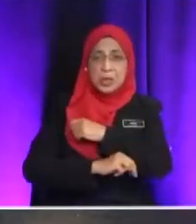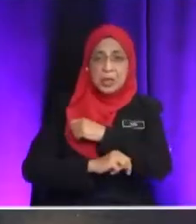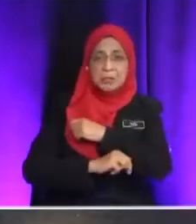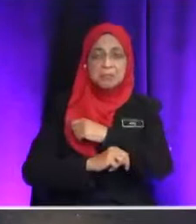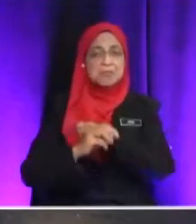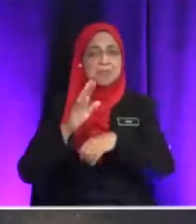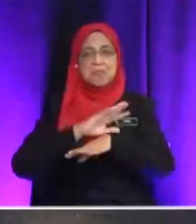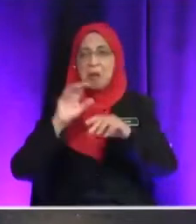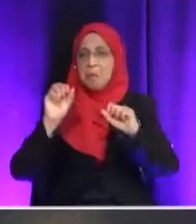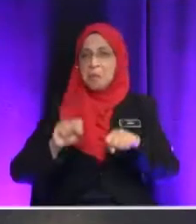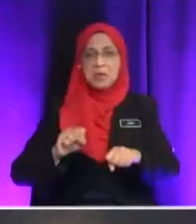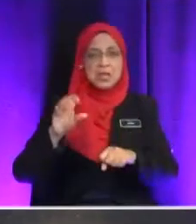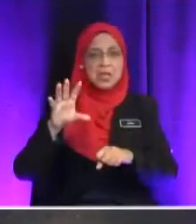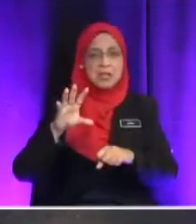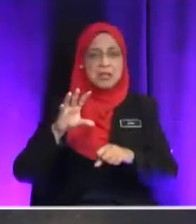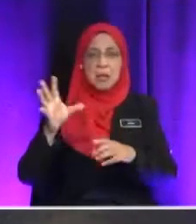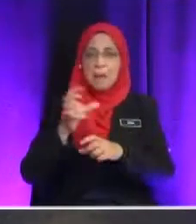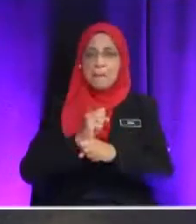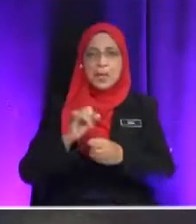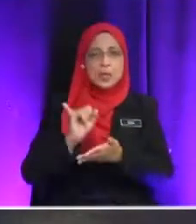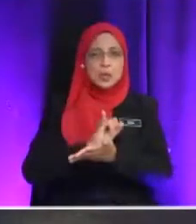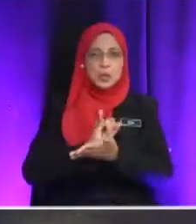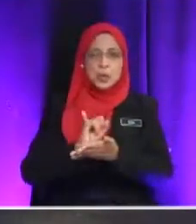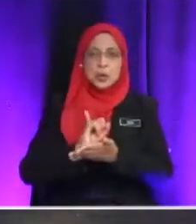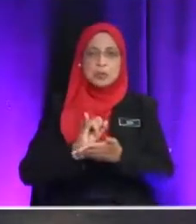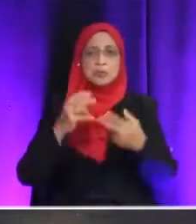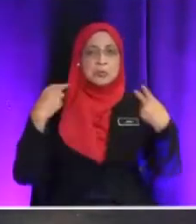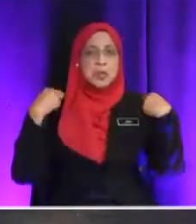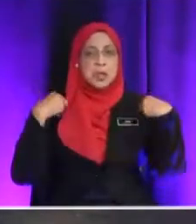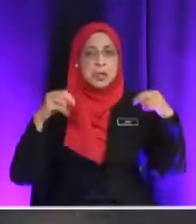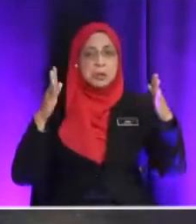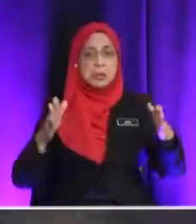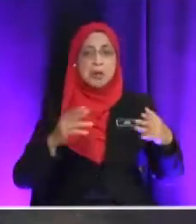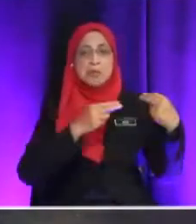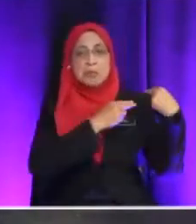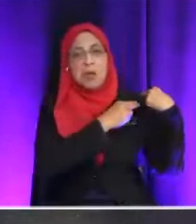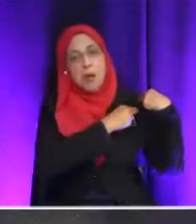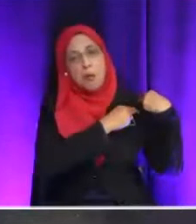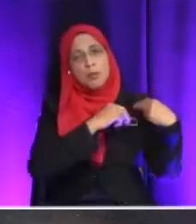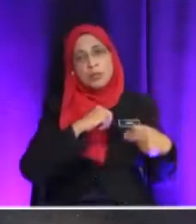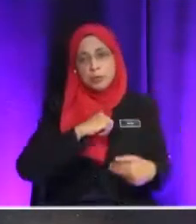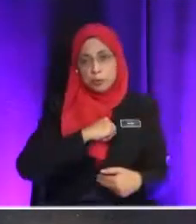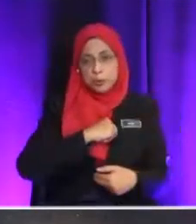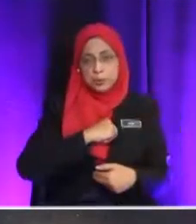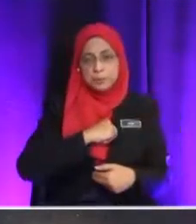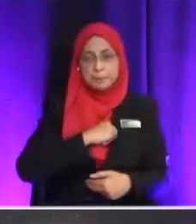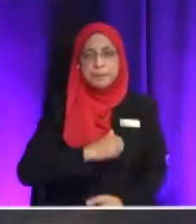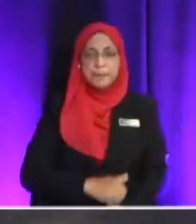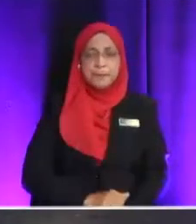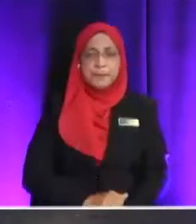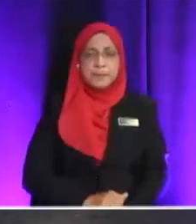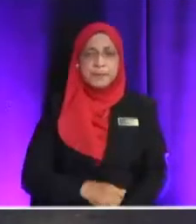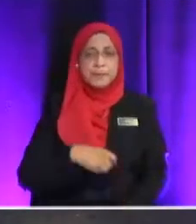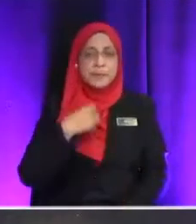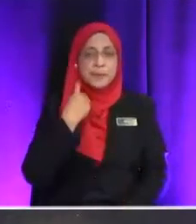bolehlah pernyataan ke inilah menanggung sendiri jadi aku yang akan berlaku pada pernyataan kita kalau kita amin suren apa yang berlaku hasiaku ya